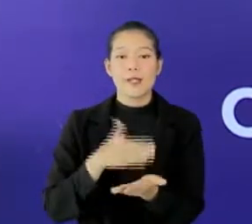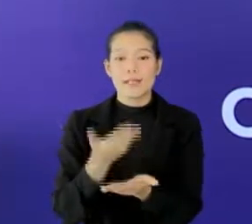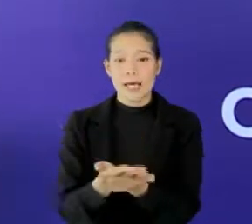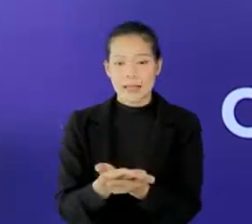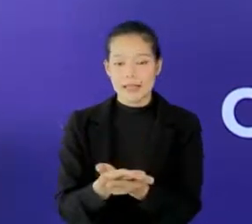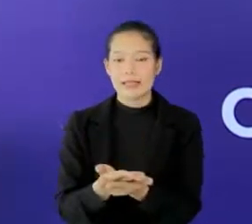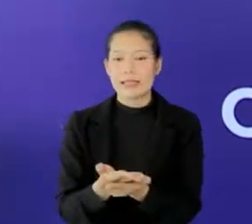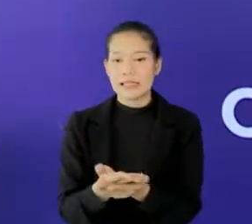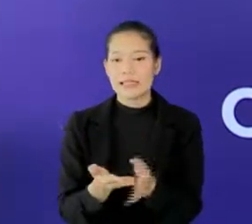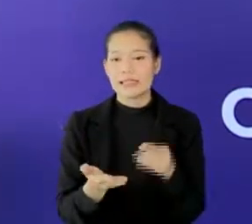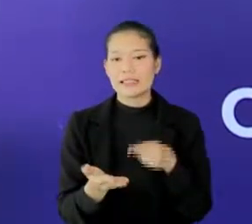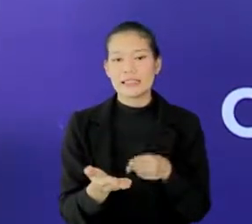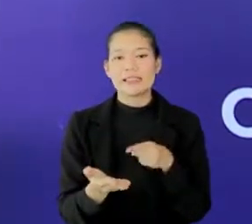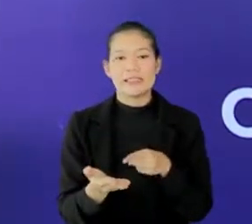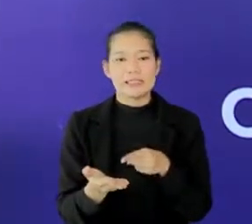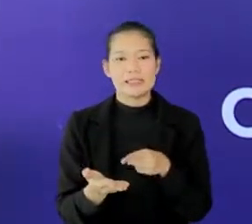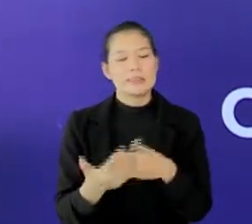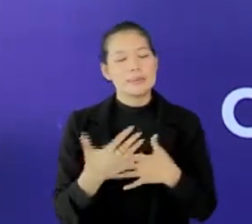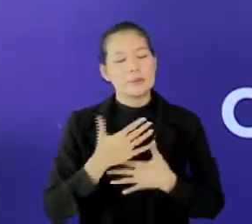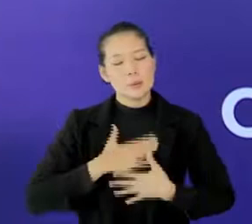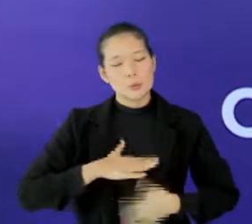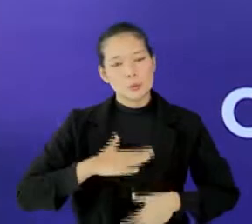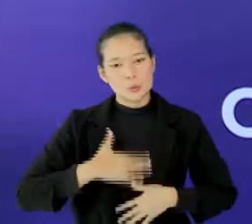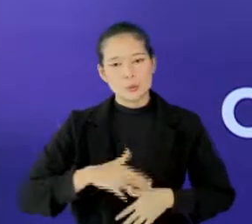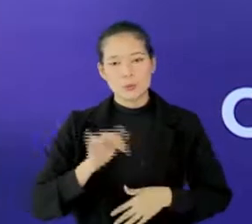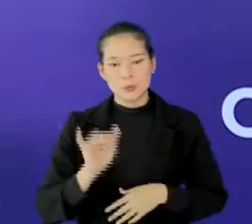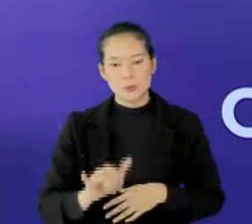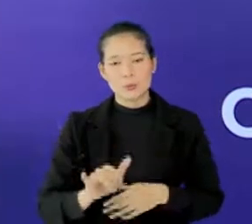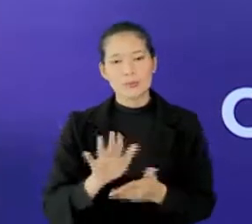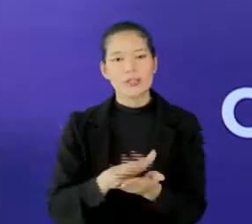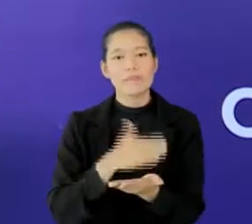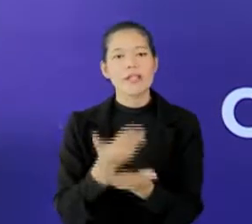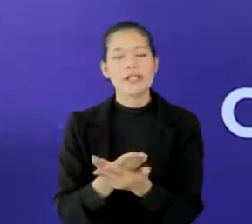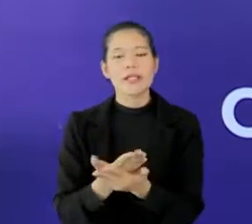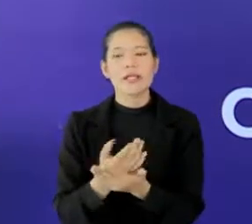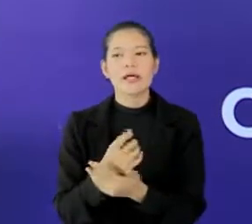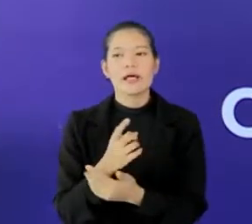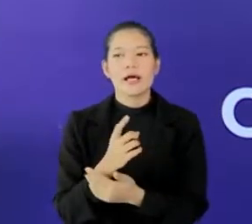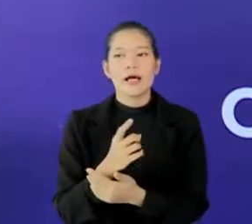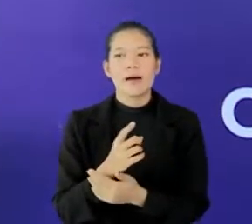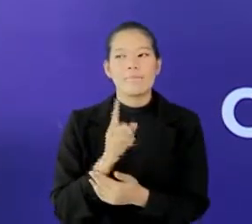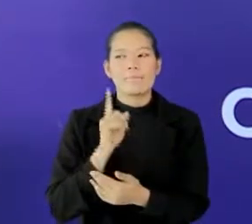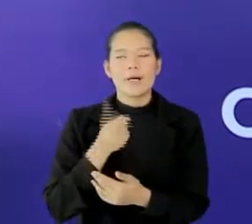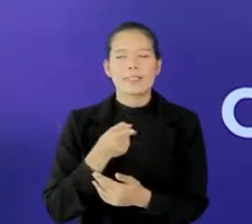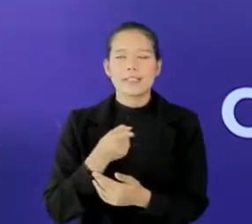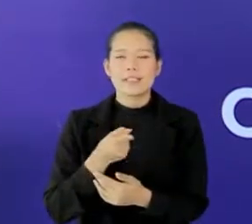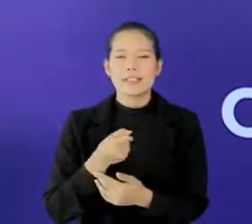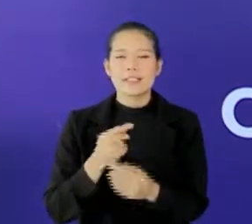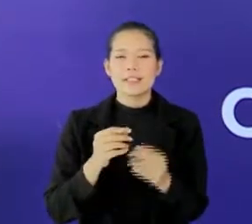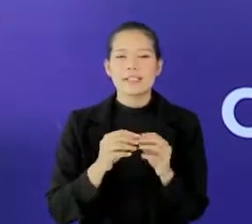yang kita masih apa cukup prihatin karena tingkat kematiannya masuk angka